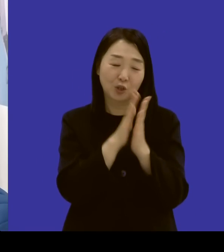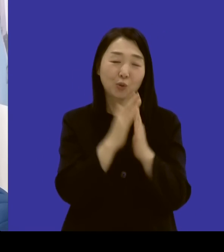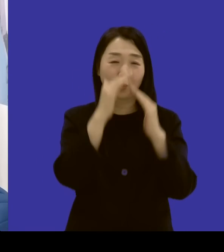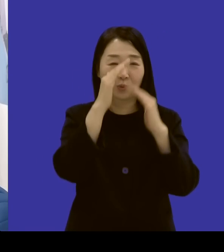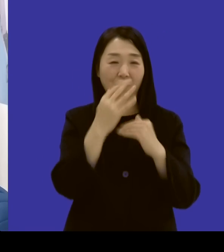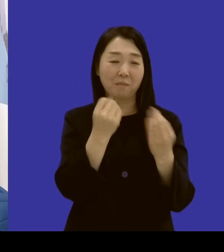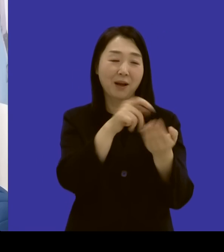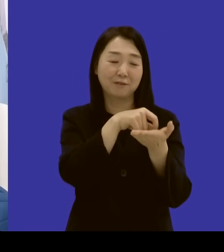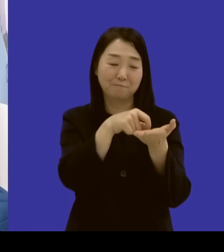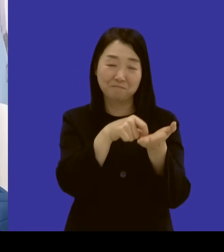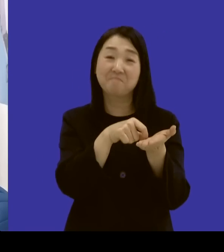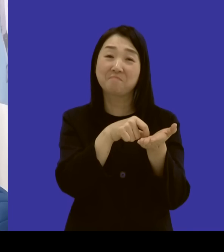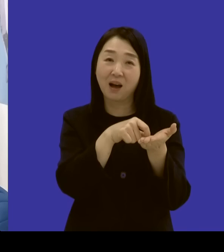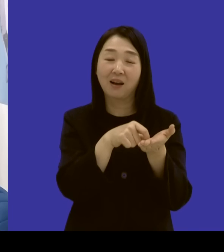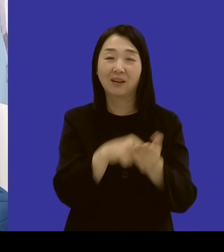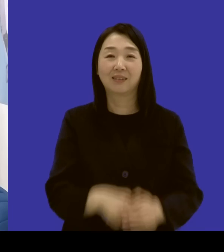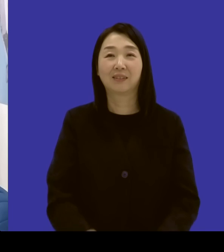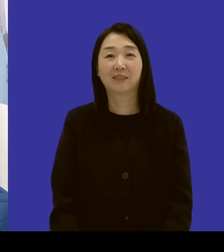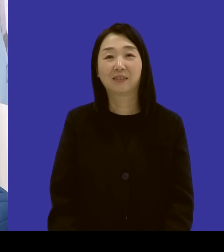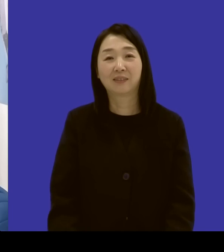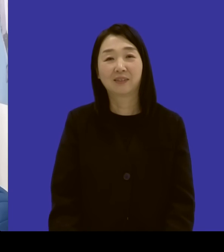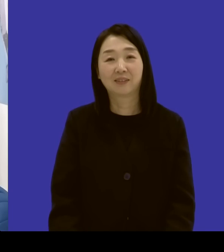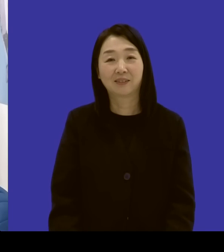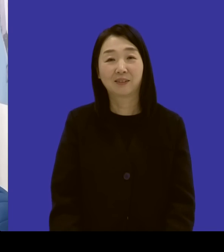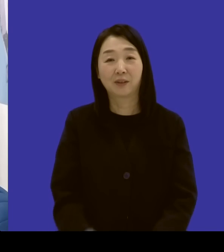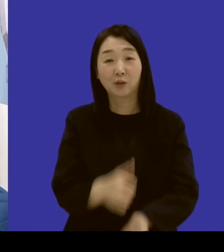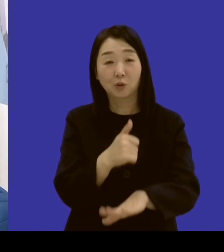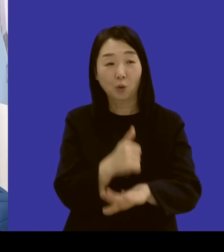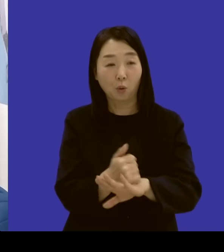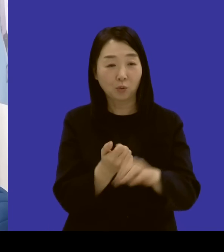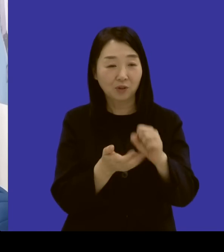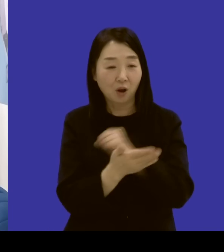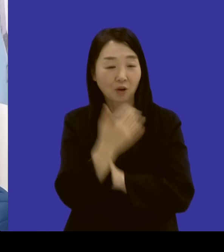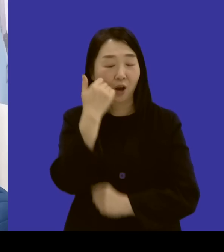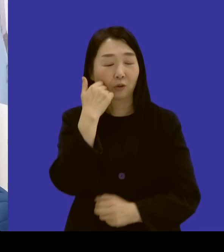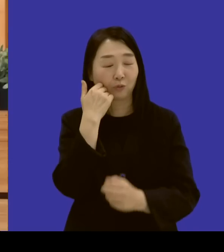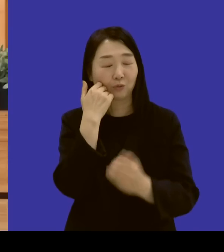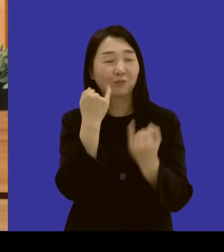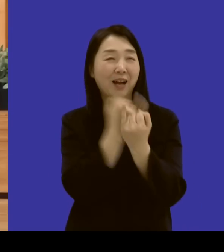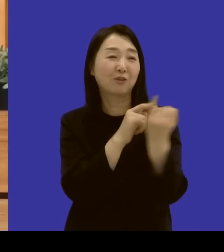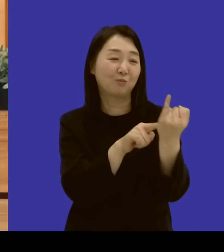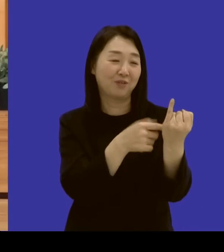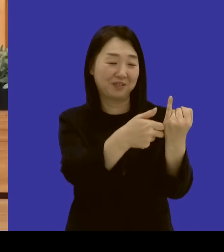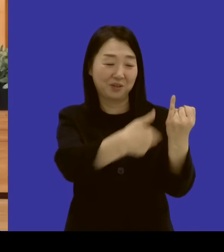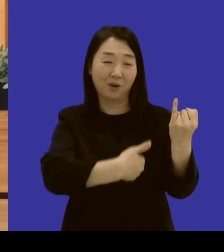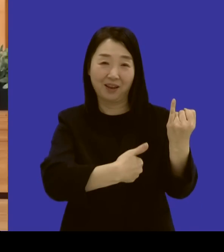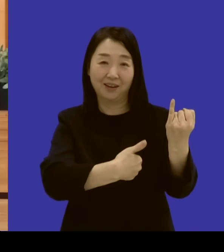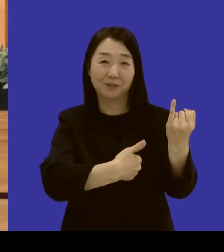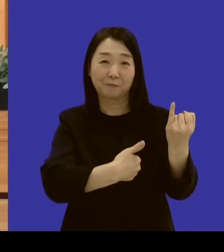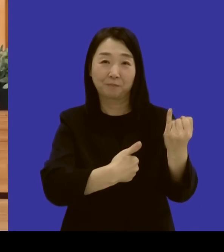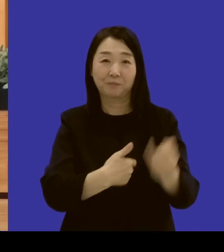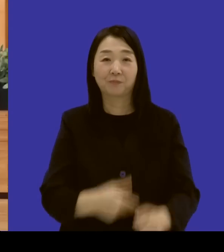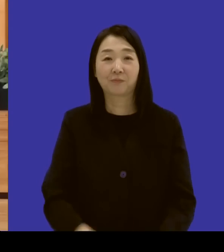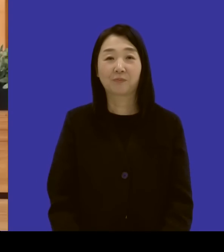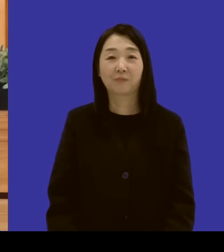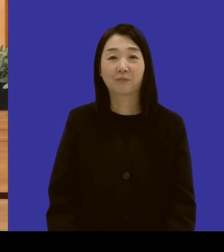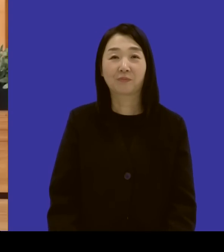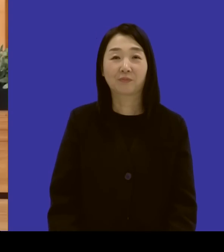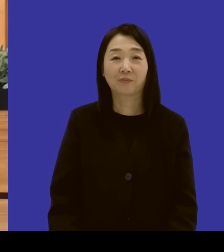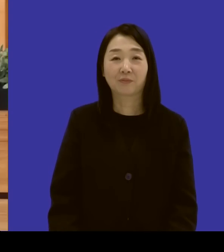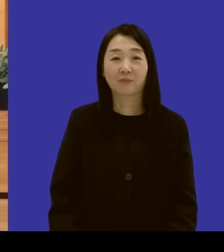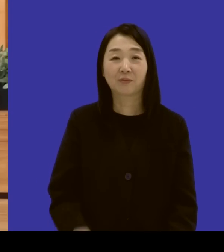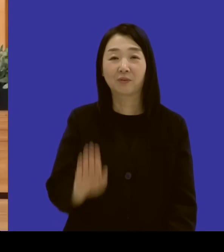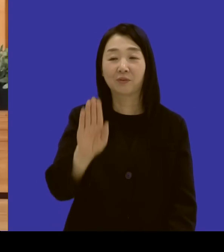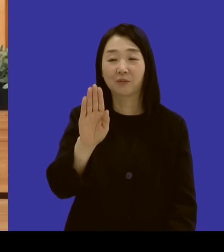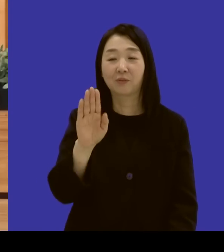것 같아요. 근데 그게 그 아주머니한테서 온 영향이었던 것 그러니까 같아요. 가장 큰 영향이에요. 그 보스턴에서 그렇게 잘하시고 네, 결국 나중에 대학